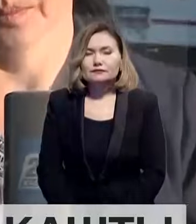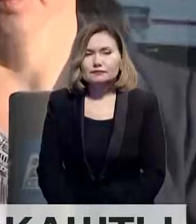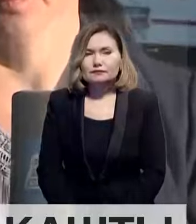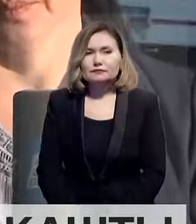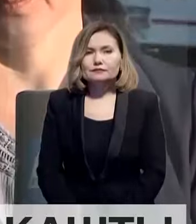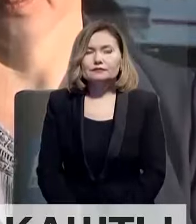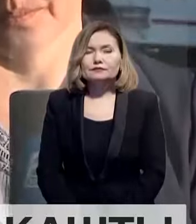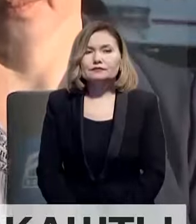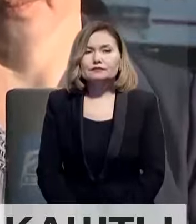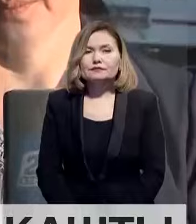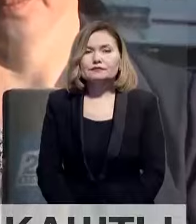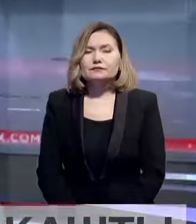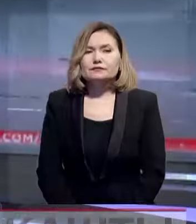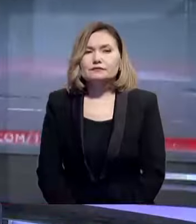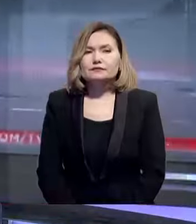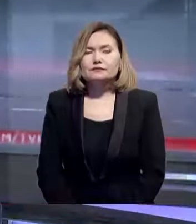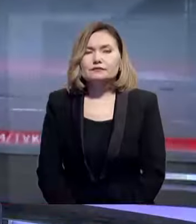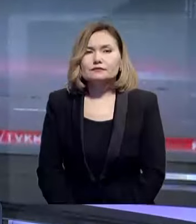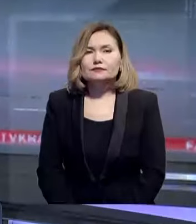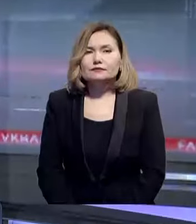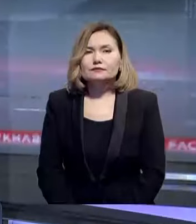Біз жалғастырамыз.